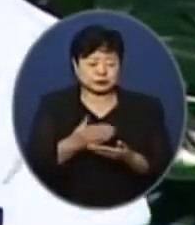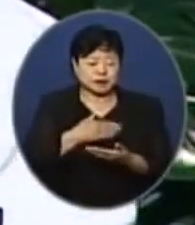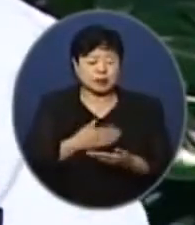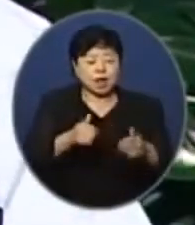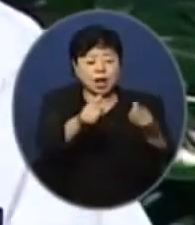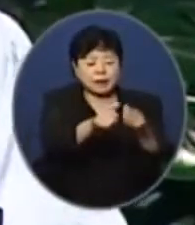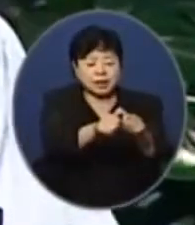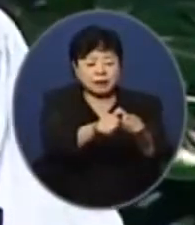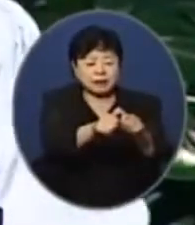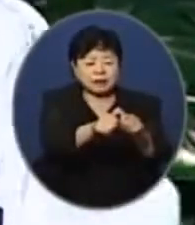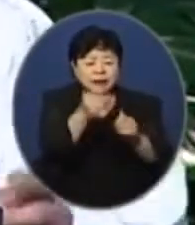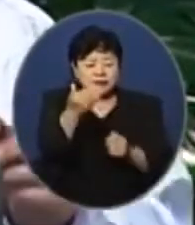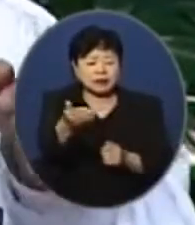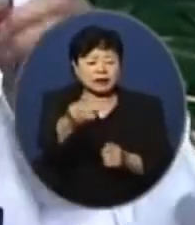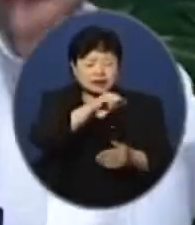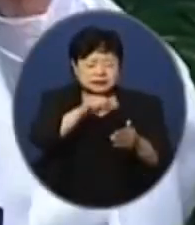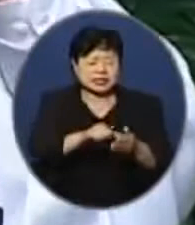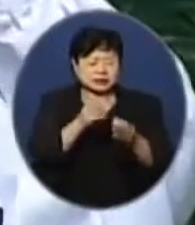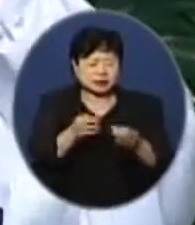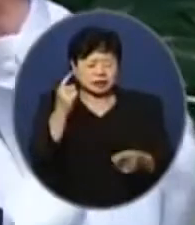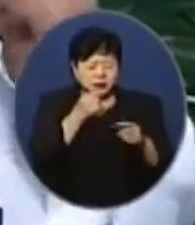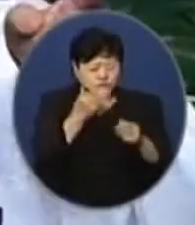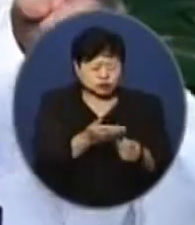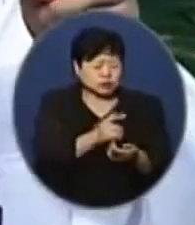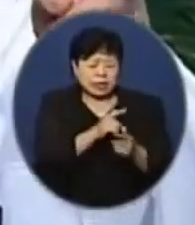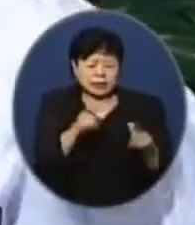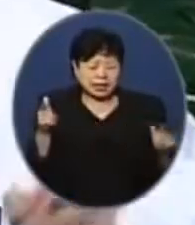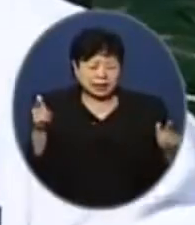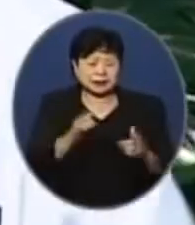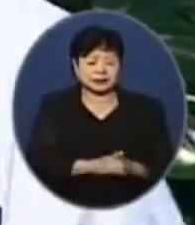너와 함께 있어 너의 일생 동안 너를 해롭게 할 자가 없을 것이라.